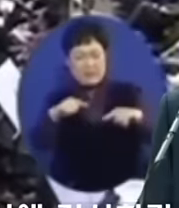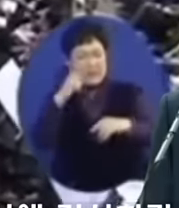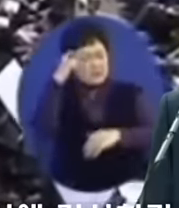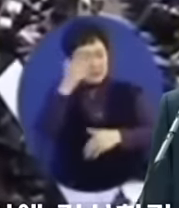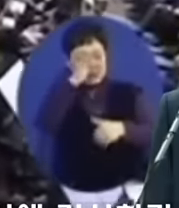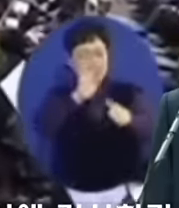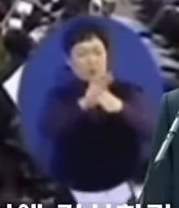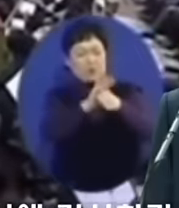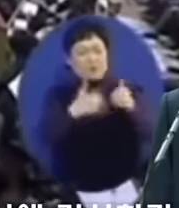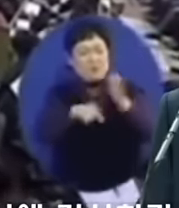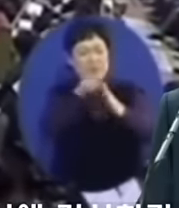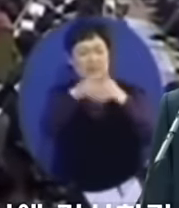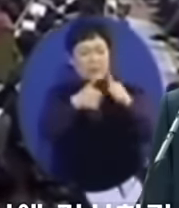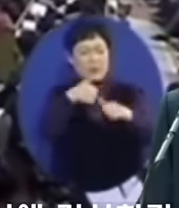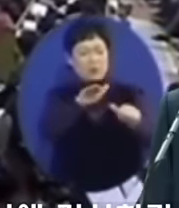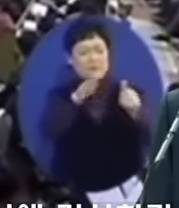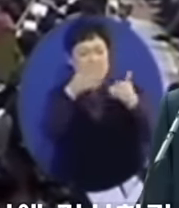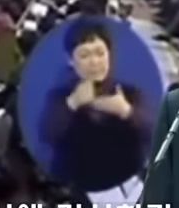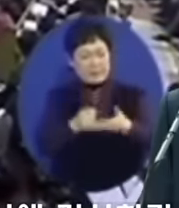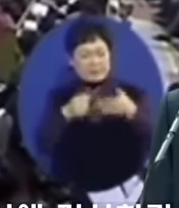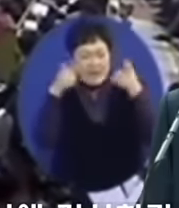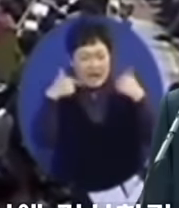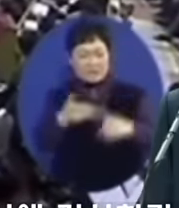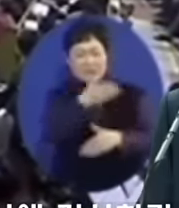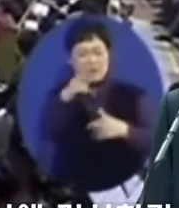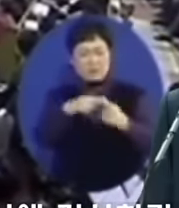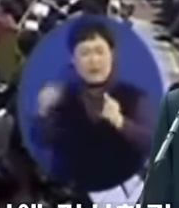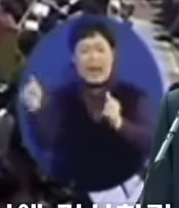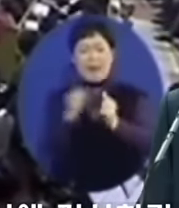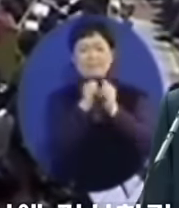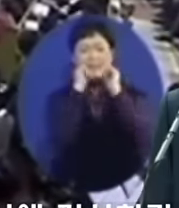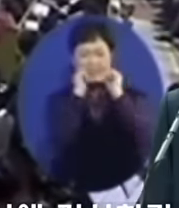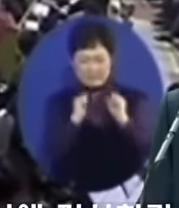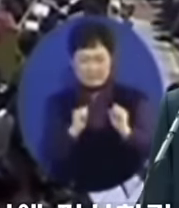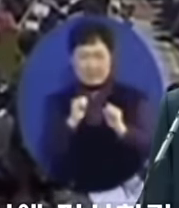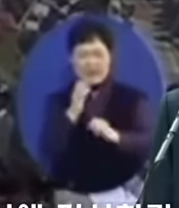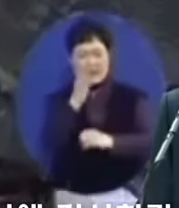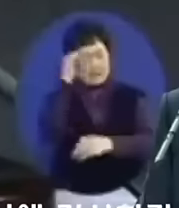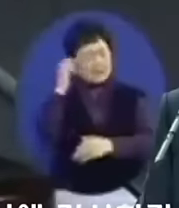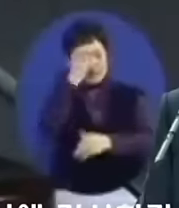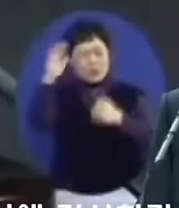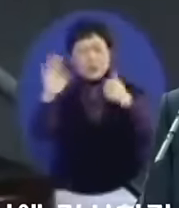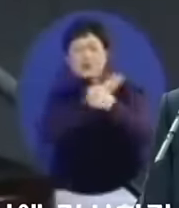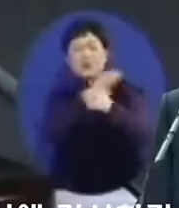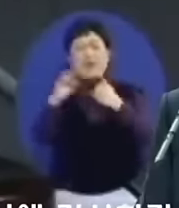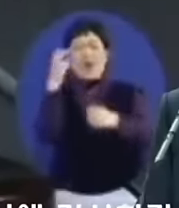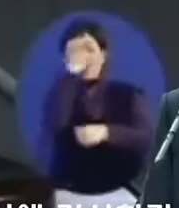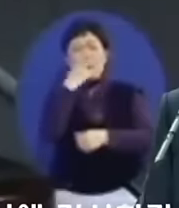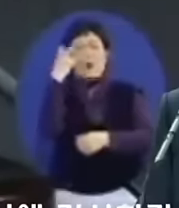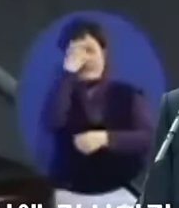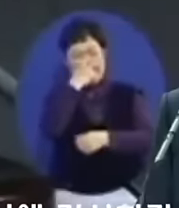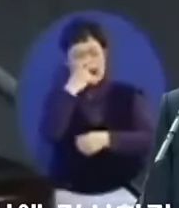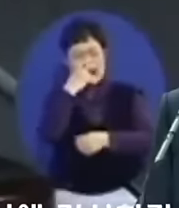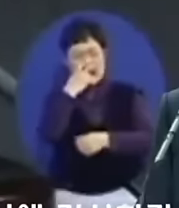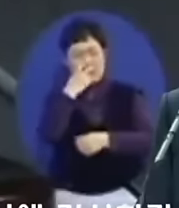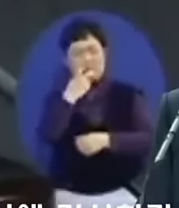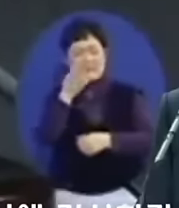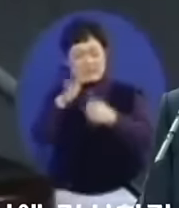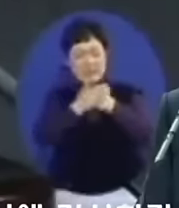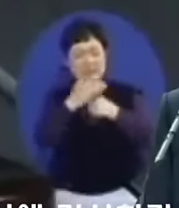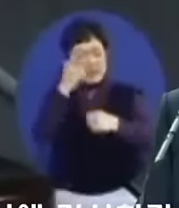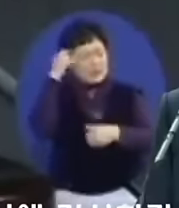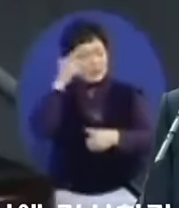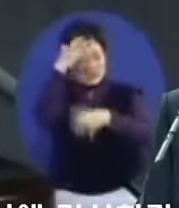위해서 하나님께 보내심을 받아 항상 여러분과 같이 계십니다. 성령은 위로의 보혜사인 것입니다. 그러므로